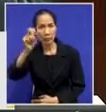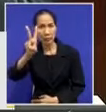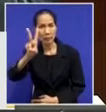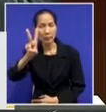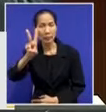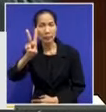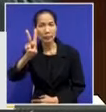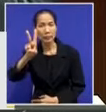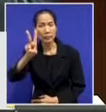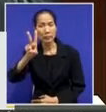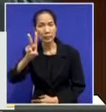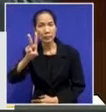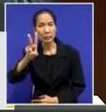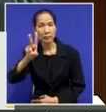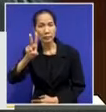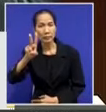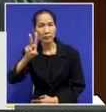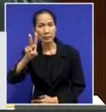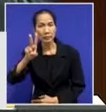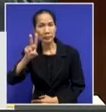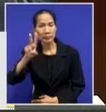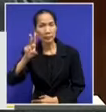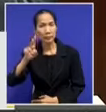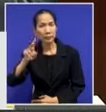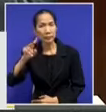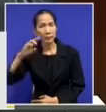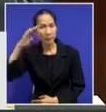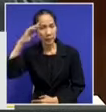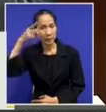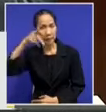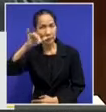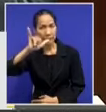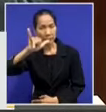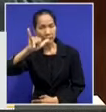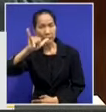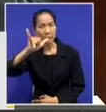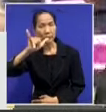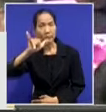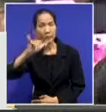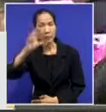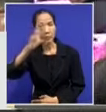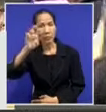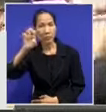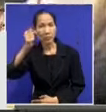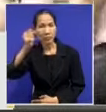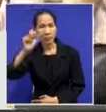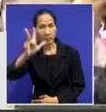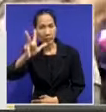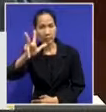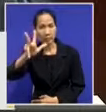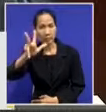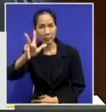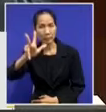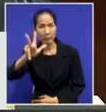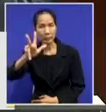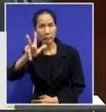612นายสันติกีรนนท ์พลเอกประยุทธ์จันทร์โอชาครับ 613นาย